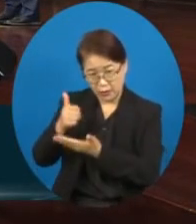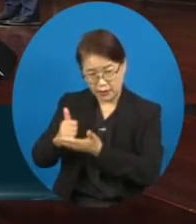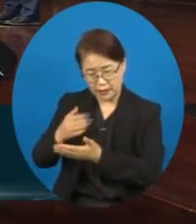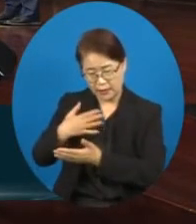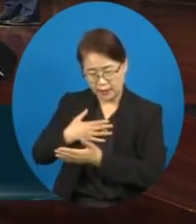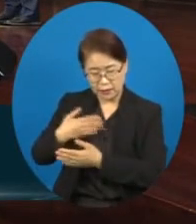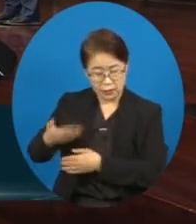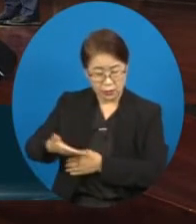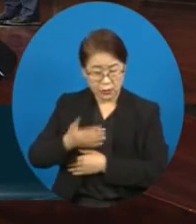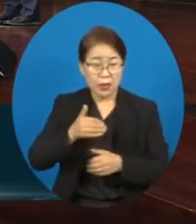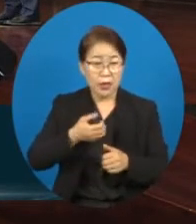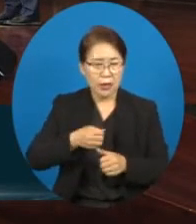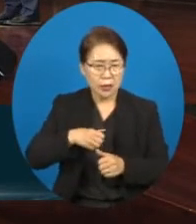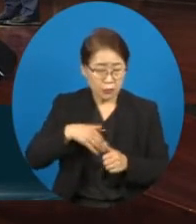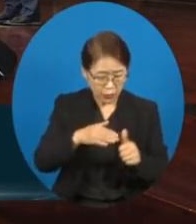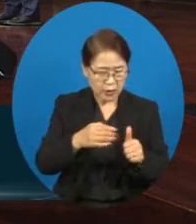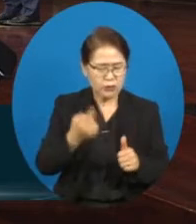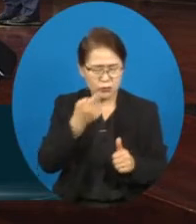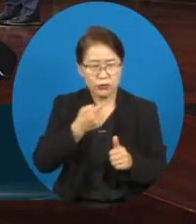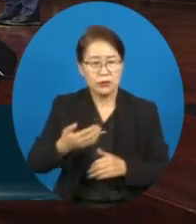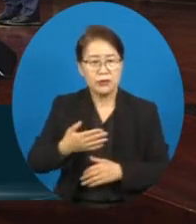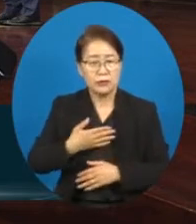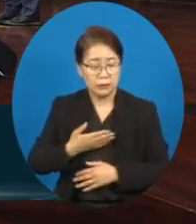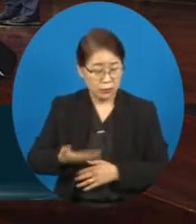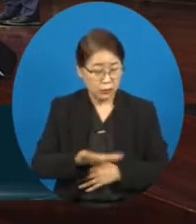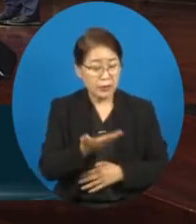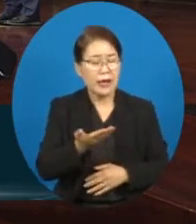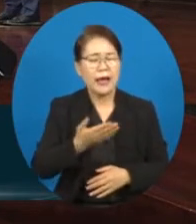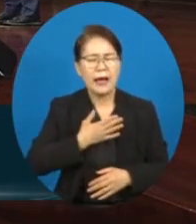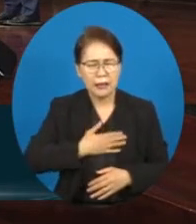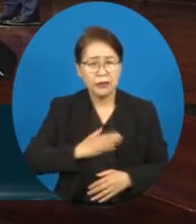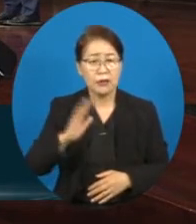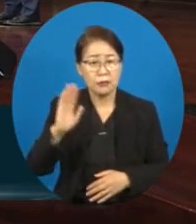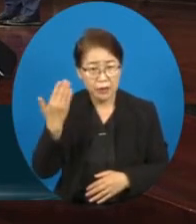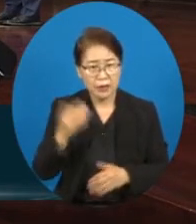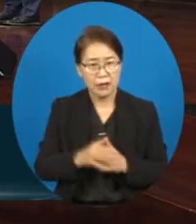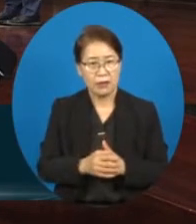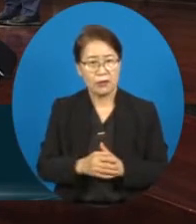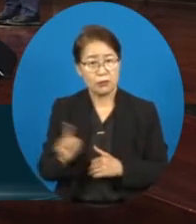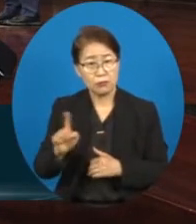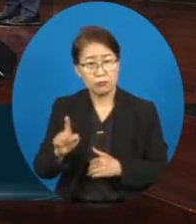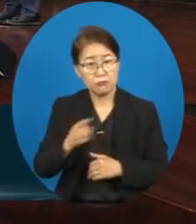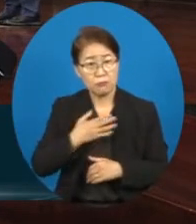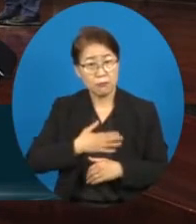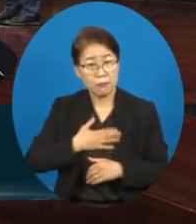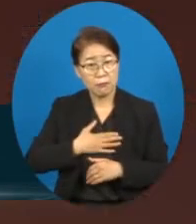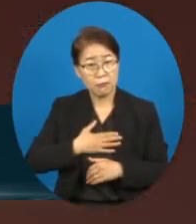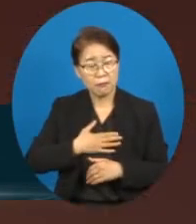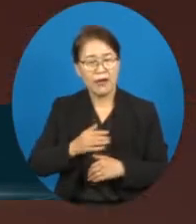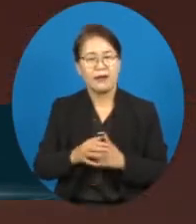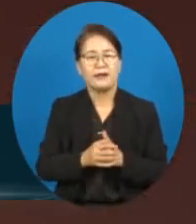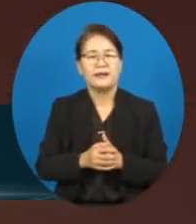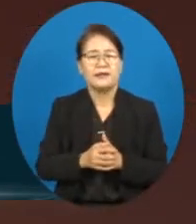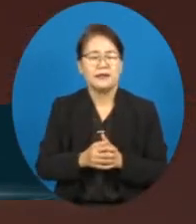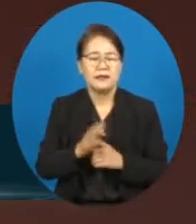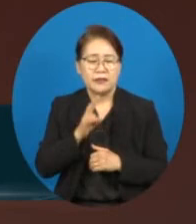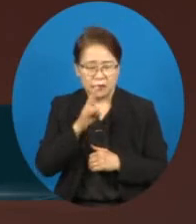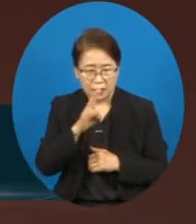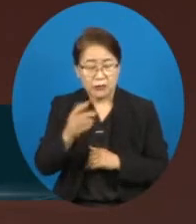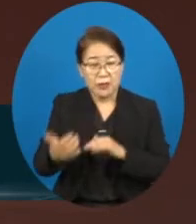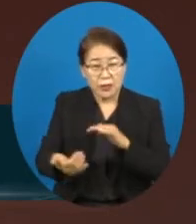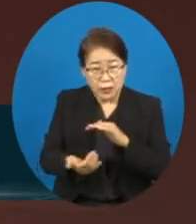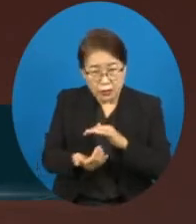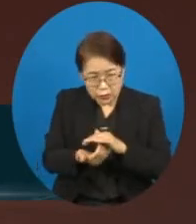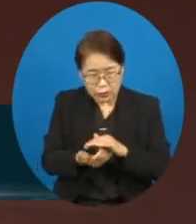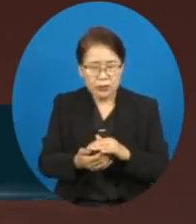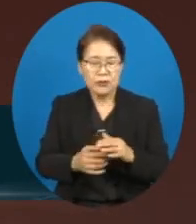나를 너에게 보내신 줄을 내가 알리라. 자, 무엇을 알게 된다는 거예요? 예언의 성취를